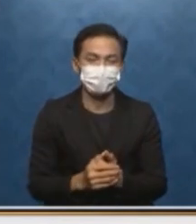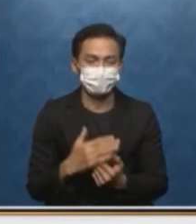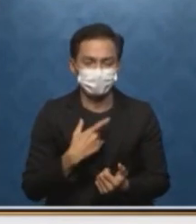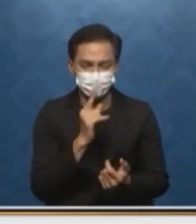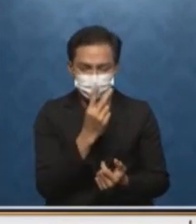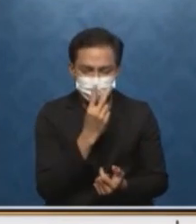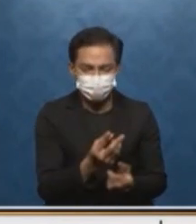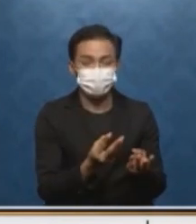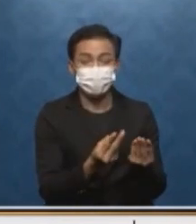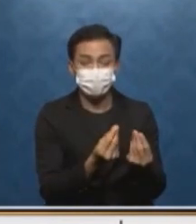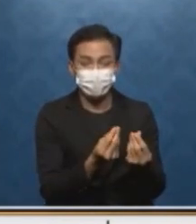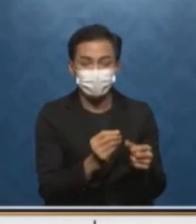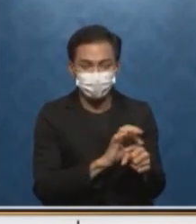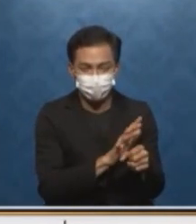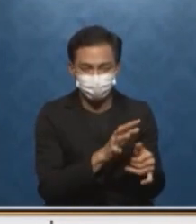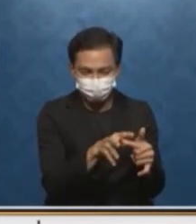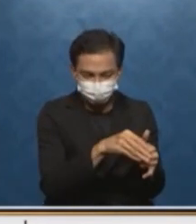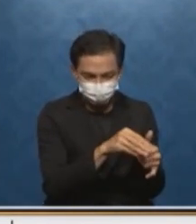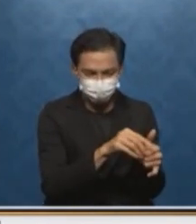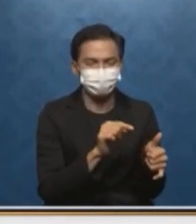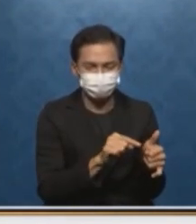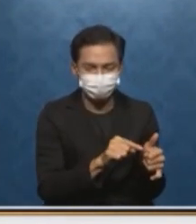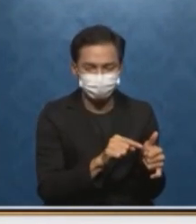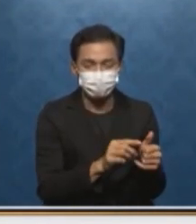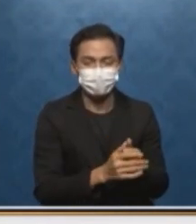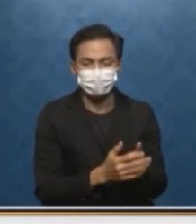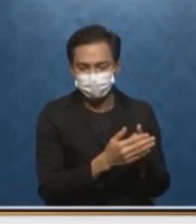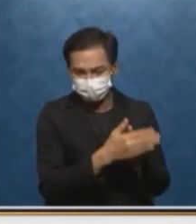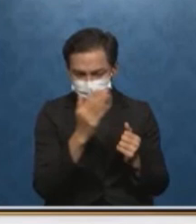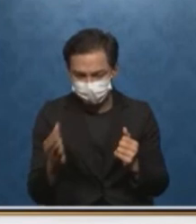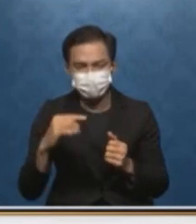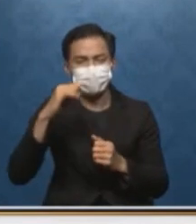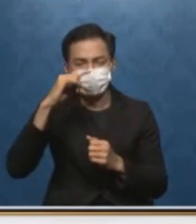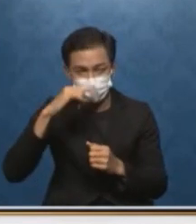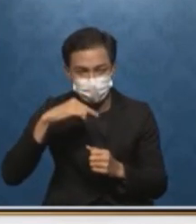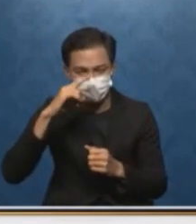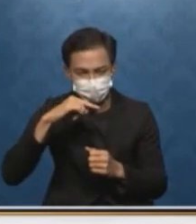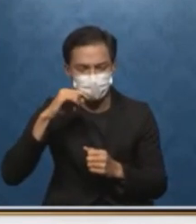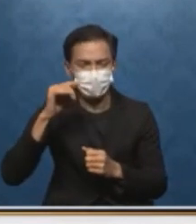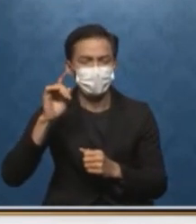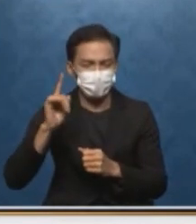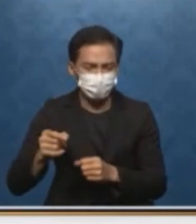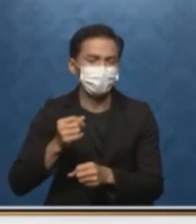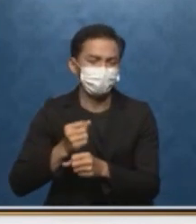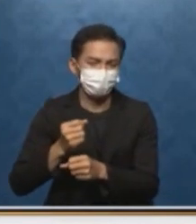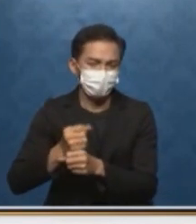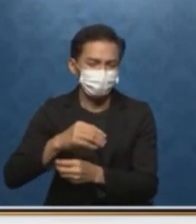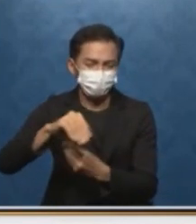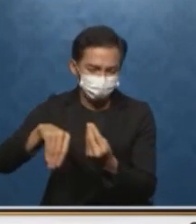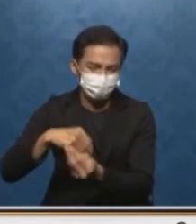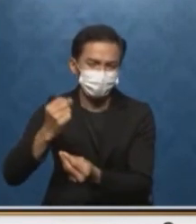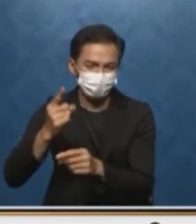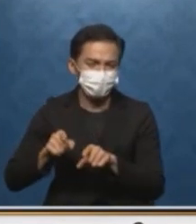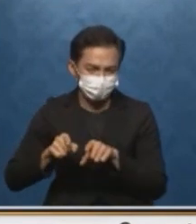ขการระบาดภายในประเทศแต่ว่าในความเป็นจริงแล้วประเทศเรายังคงต้องดำเนินทางเศรษฐกิจต่